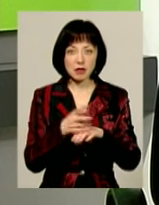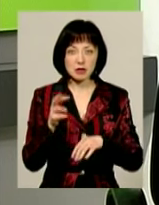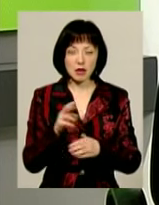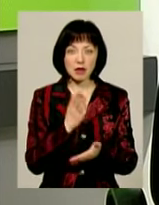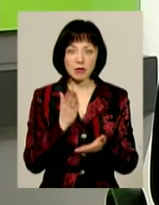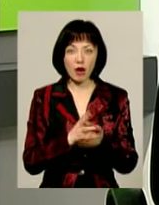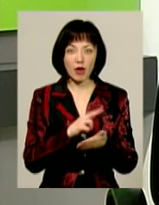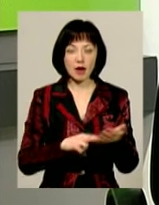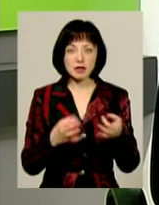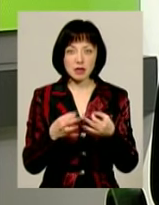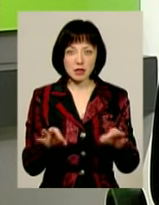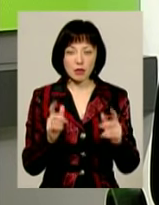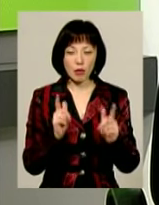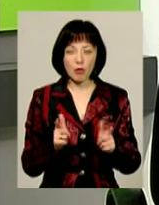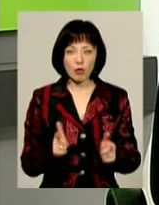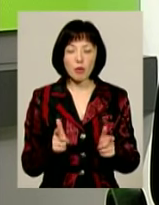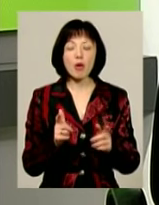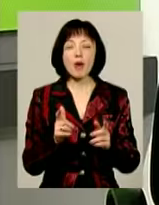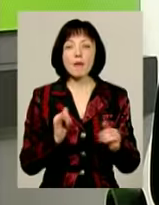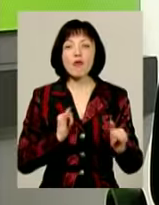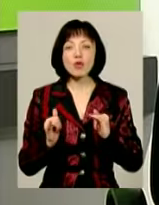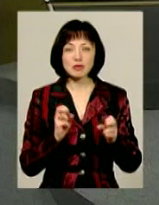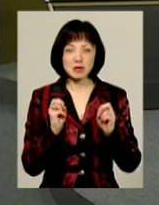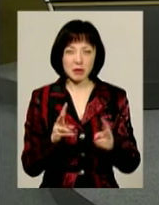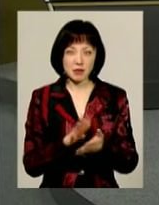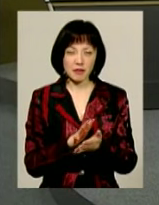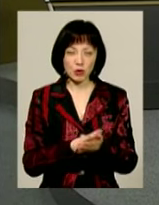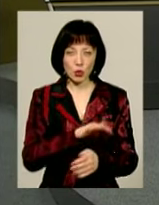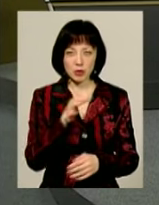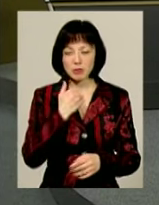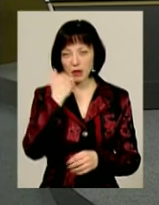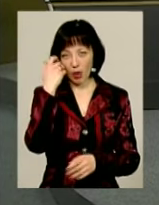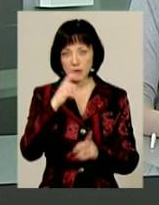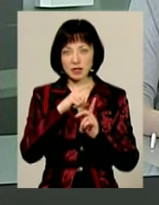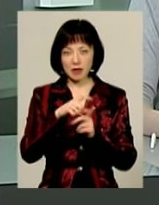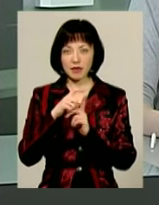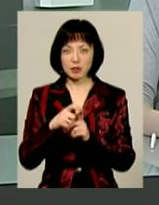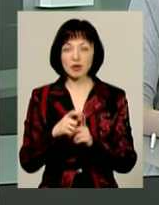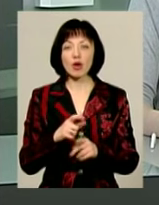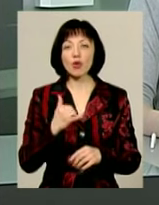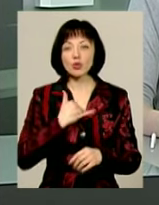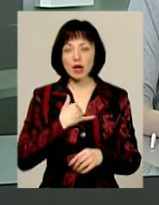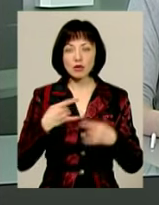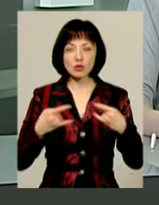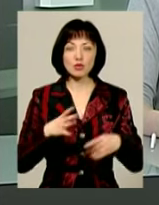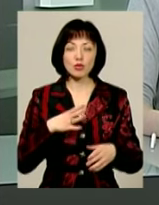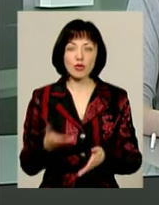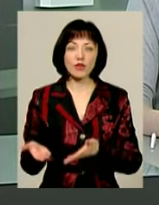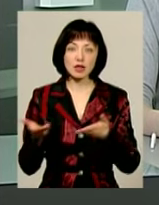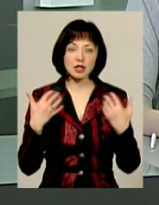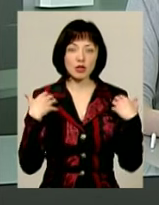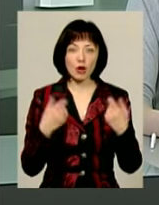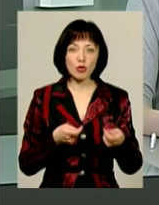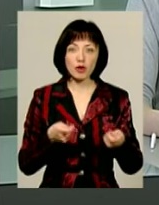мають ліцензії на поводження з небезпечними відходами. Я дякую вам за ваші відповіді. Нагадаю, у нас у студії був гість